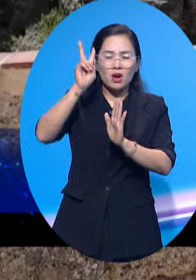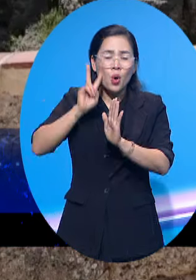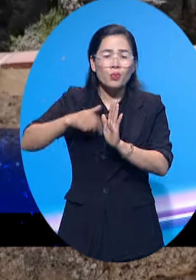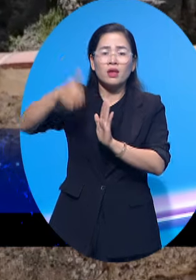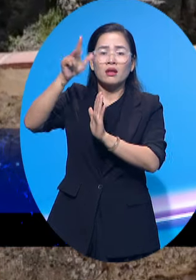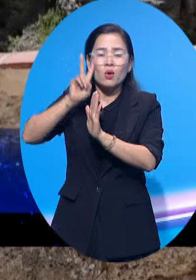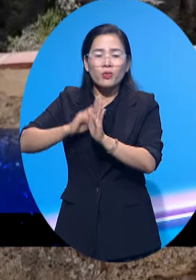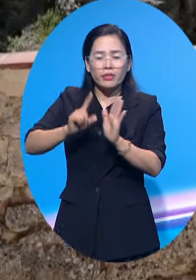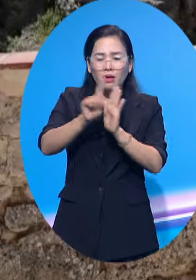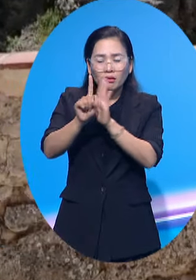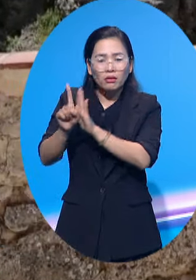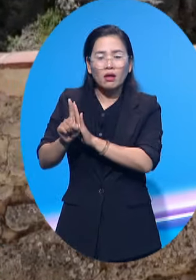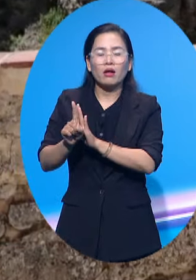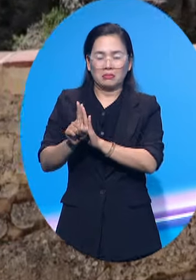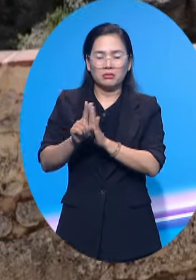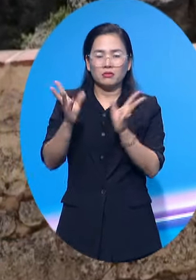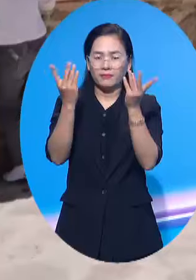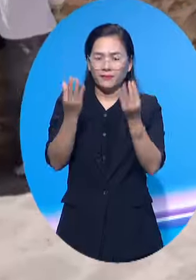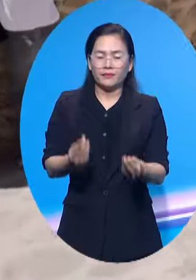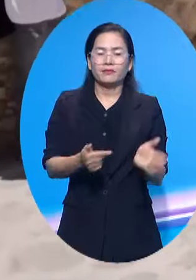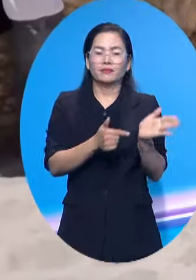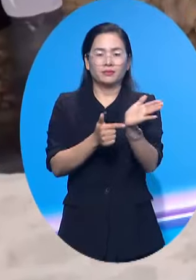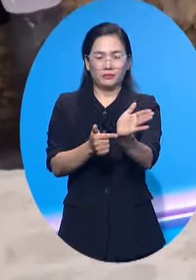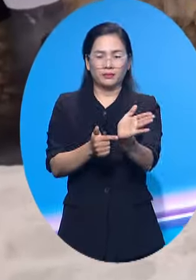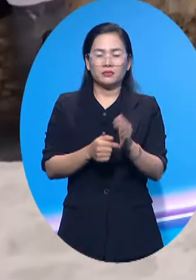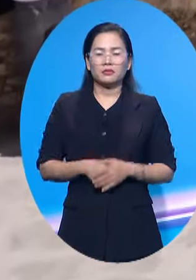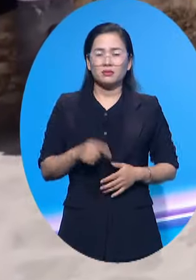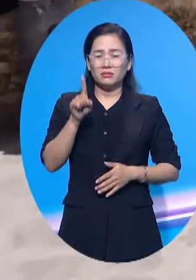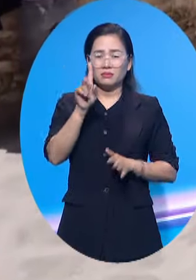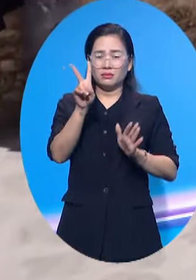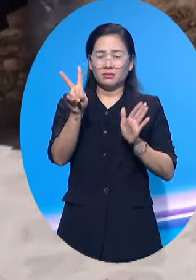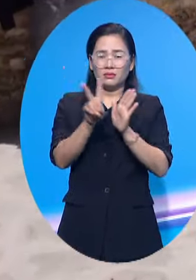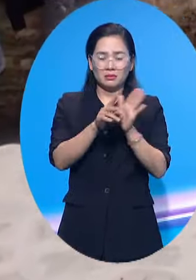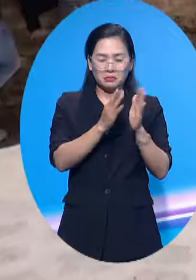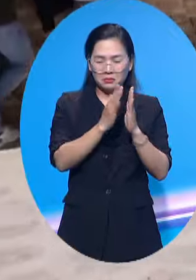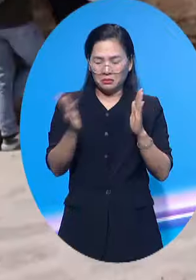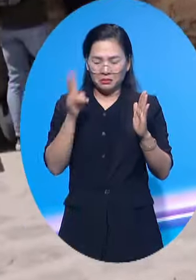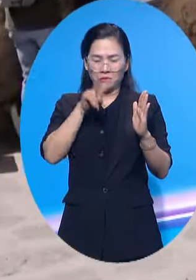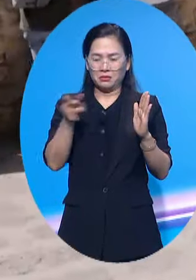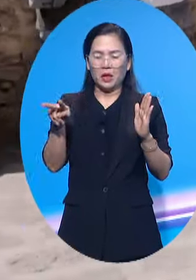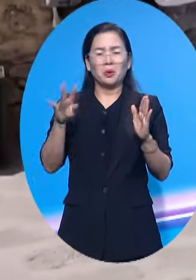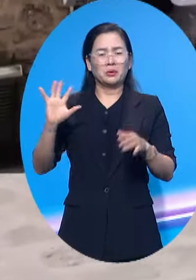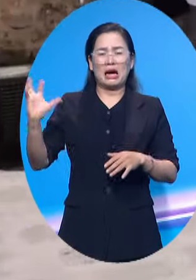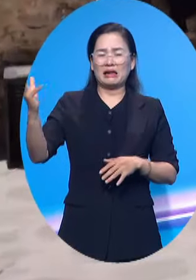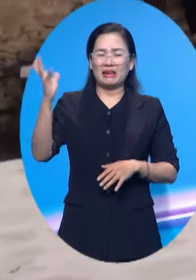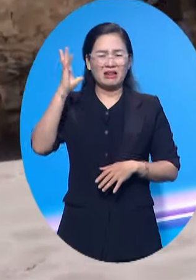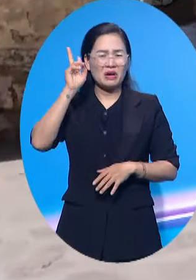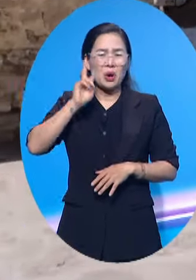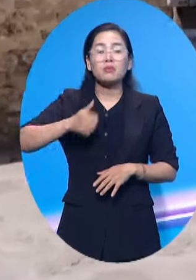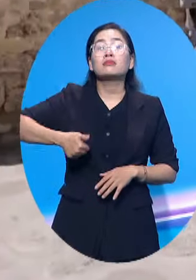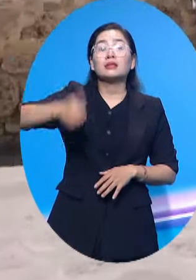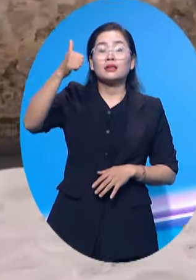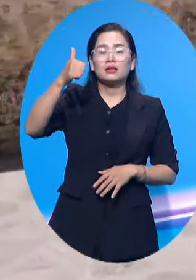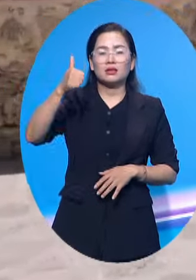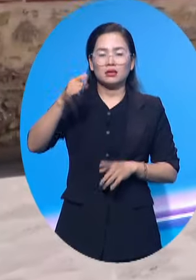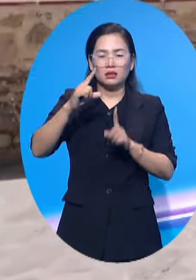trước. Cơ quan này cho biết 12 tháng trở lại đây là khoảng thời gian nóng nhất từng được ghi nhận trên hành tinh. Nhiệt độ trung bình toàn cầu